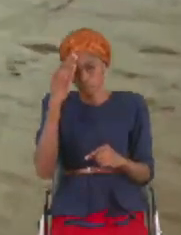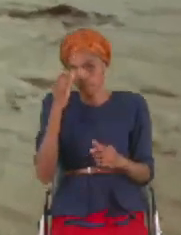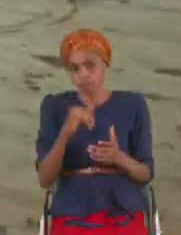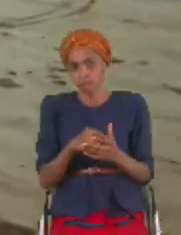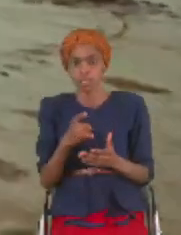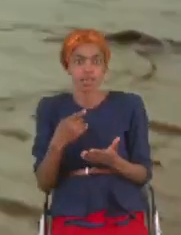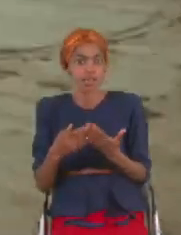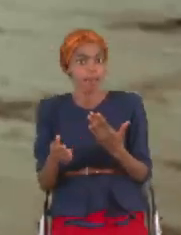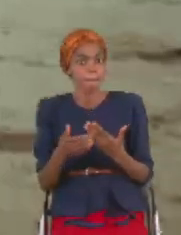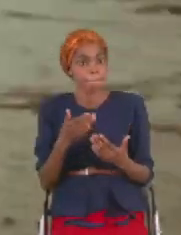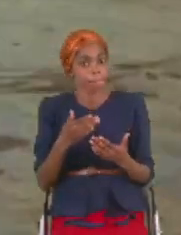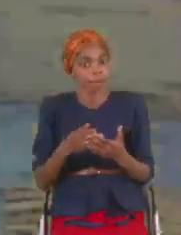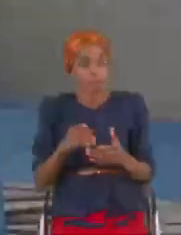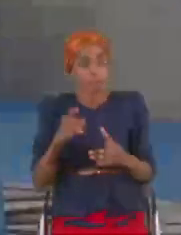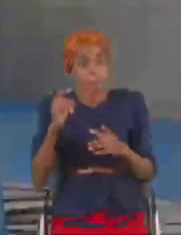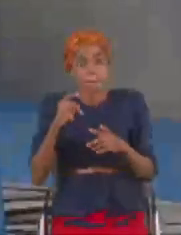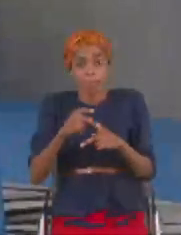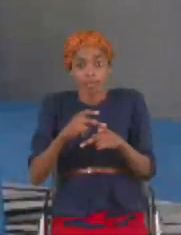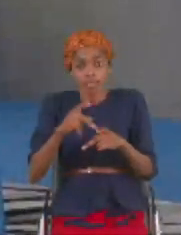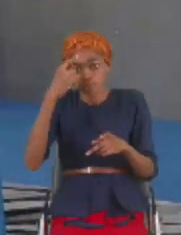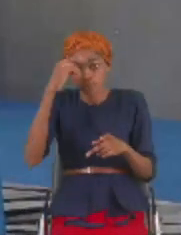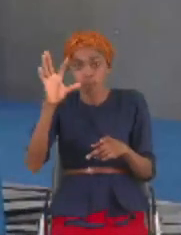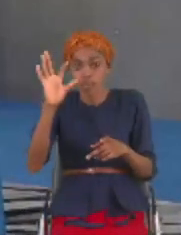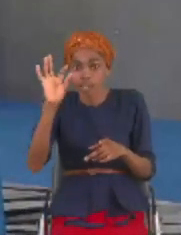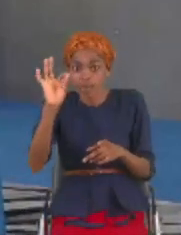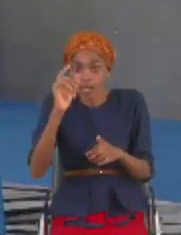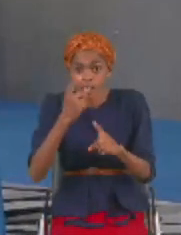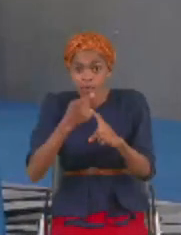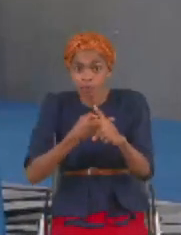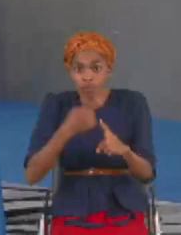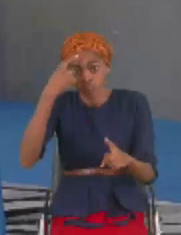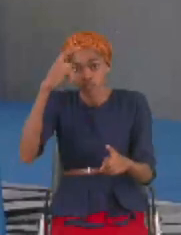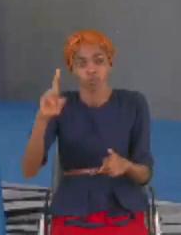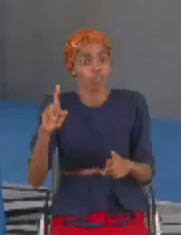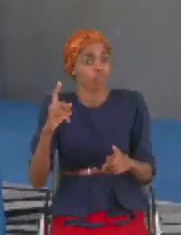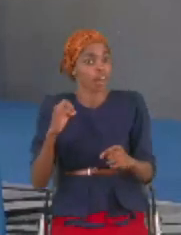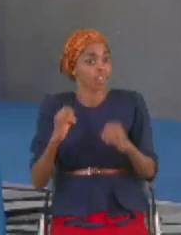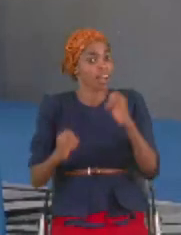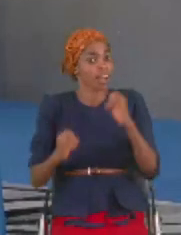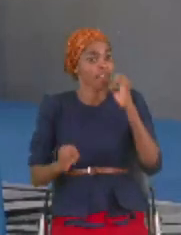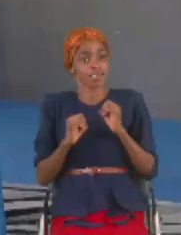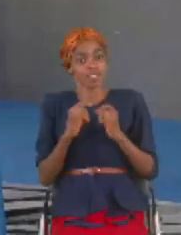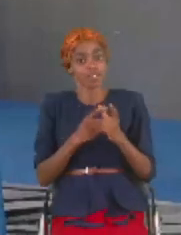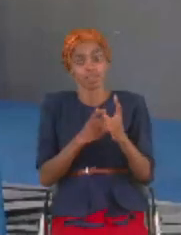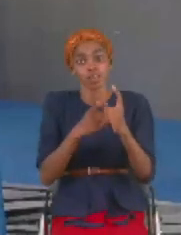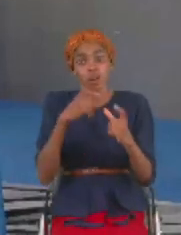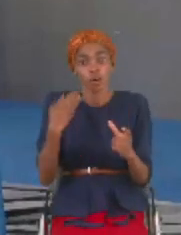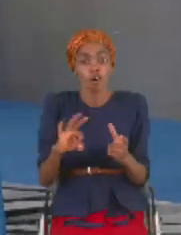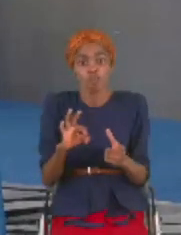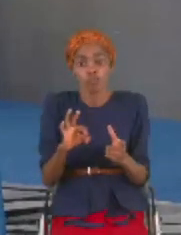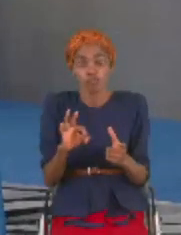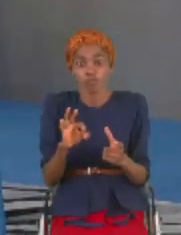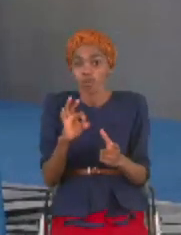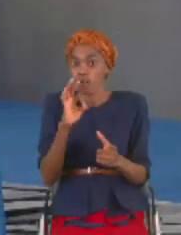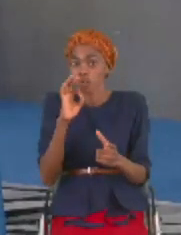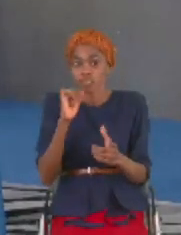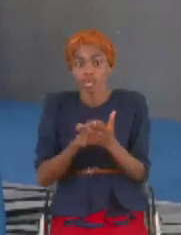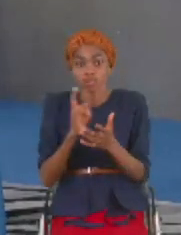il peut pratiquer pendant neuf mois pour un jeu qui va peut être se